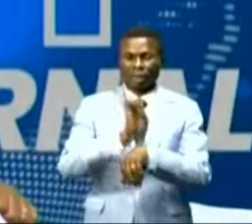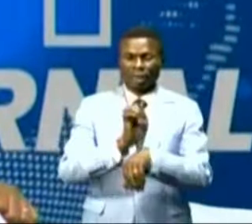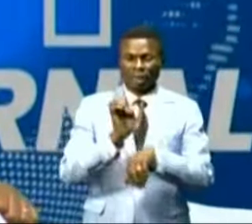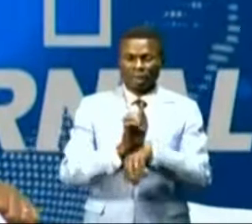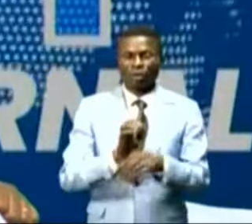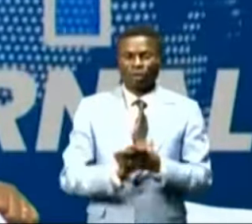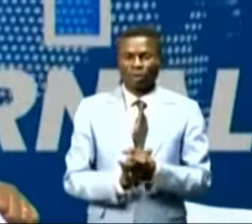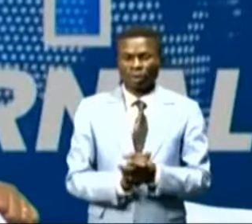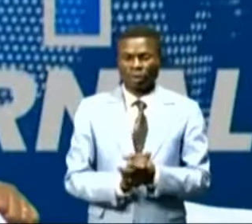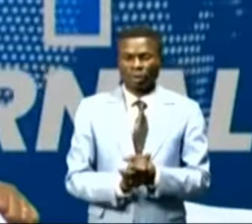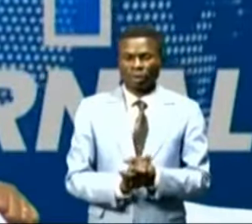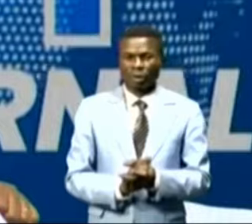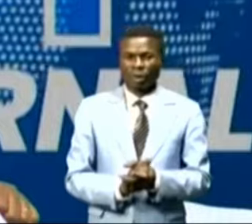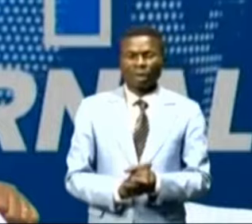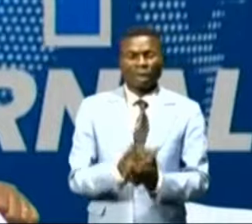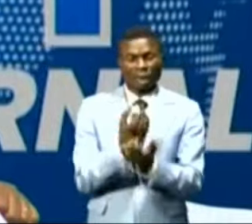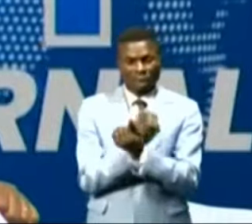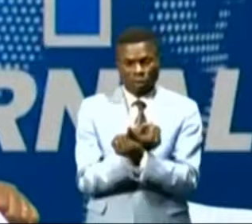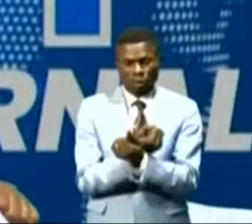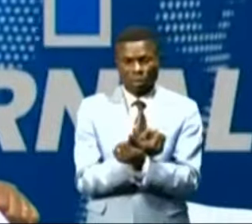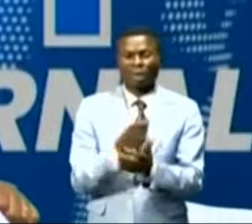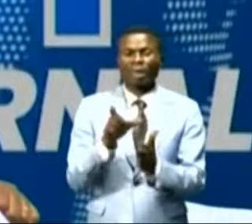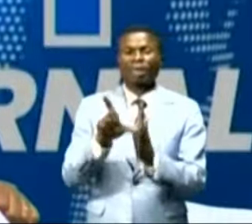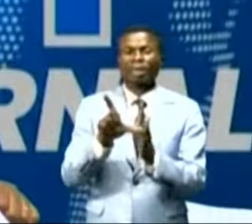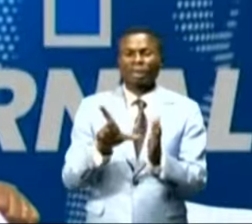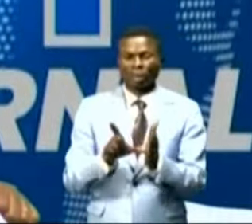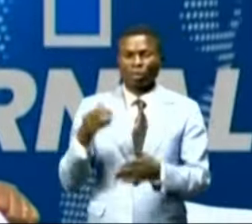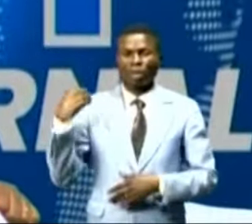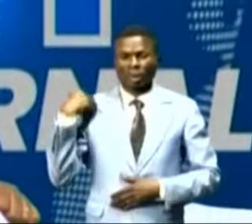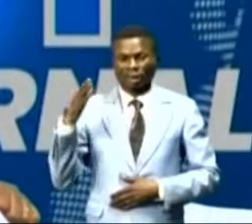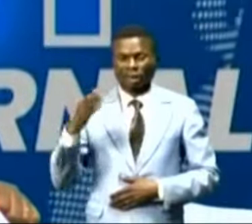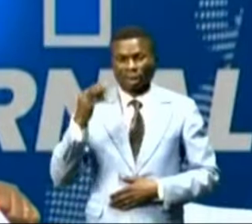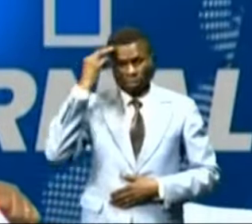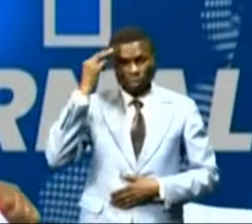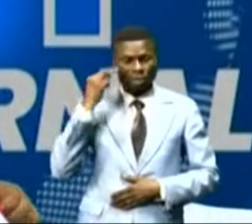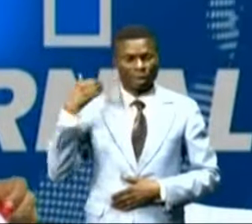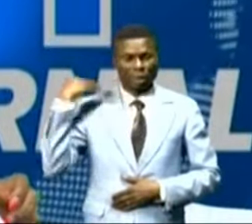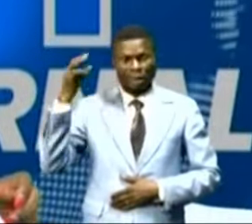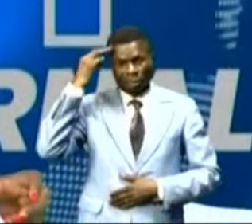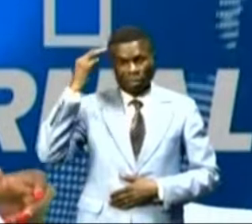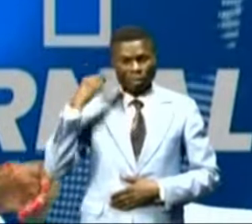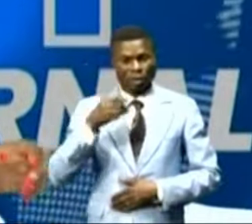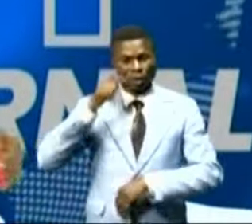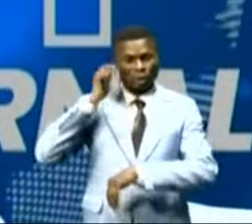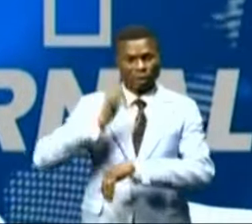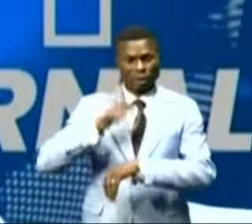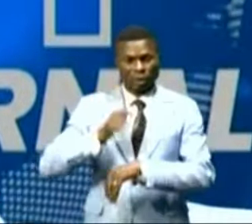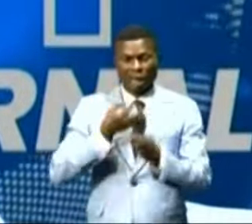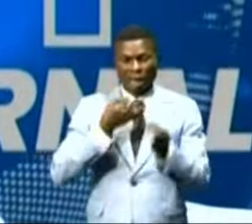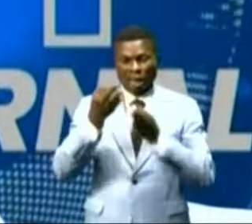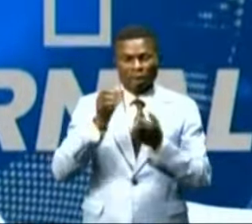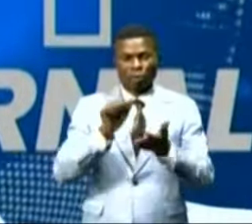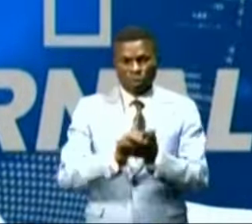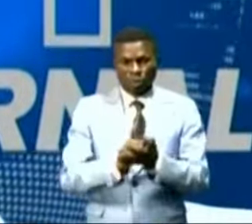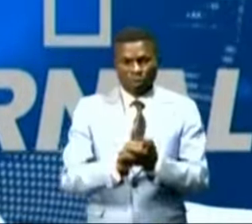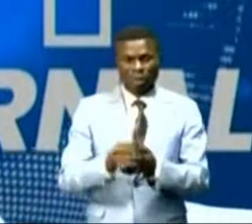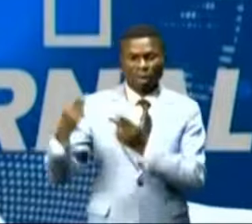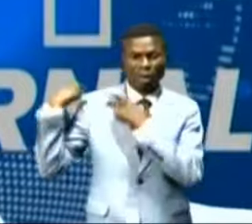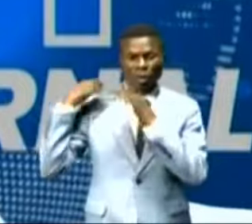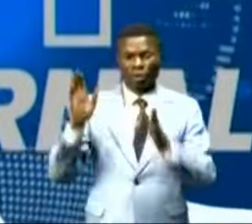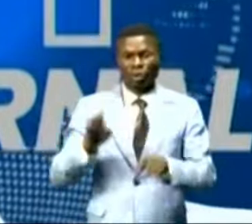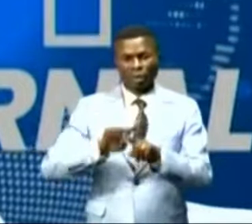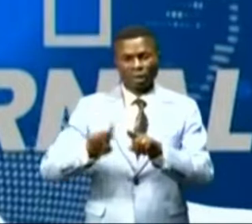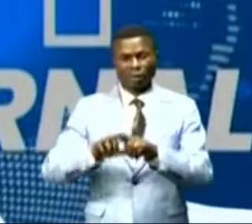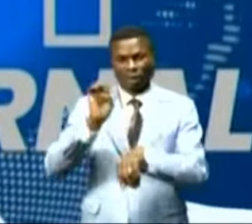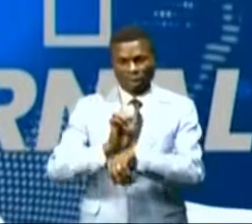religieuses appelées à l'observance des dispositions légales, le ministre d'État, ministre de la Justice, l'a fait savoir aux responsables